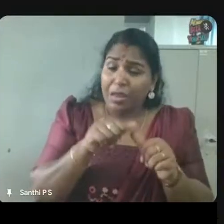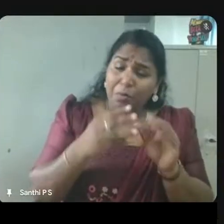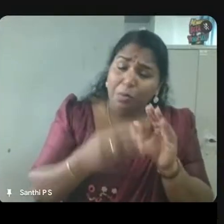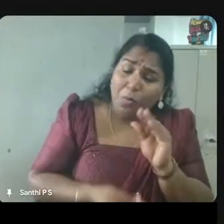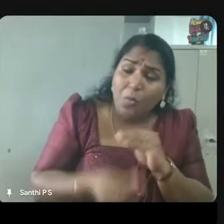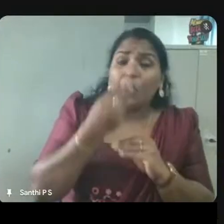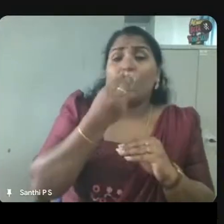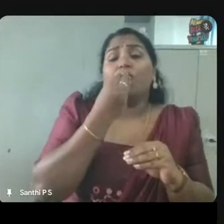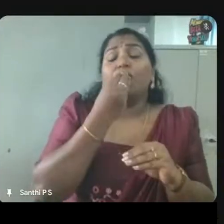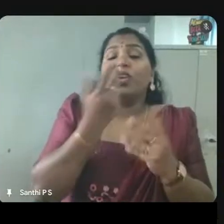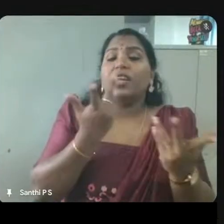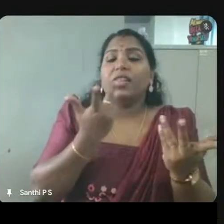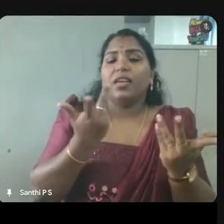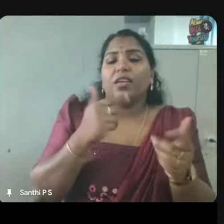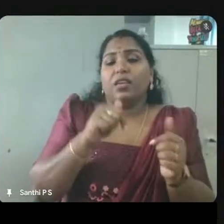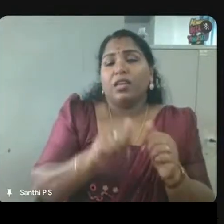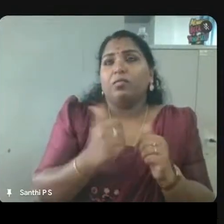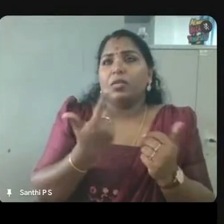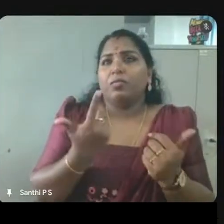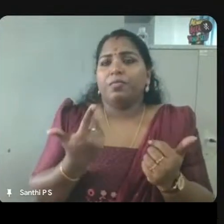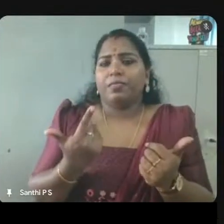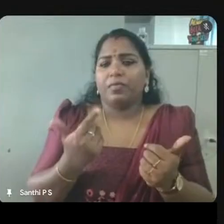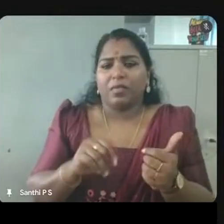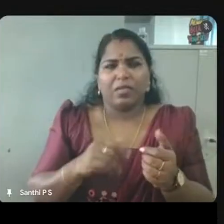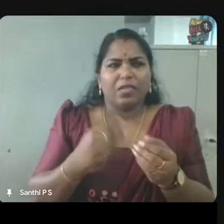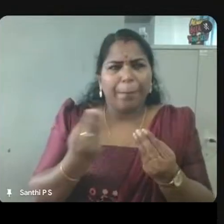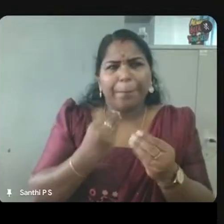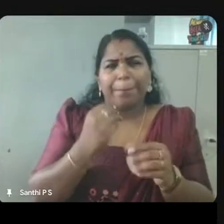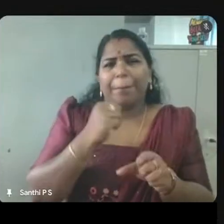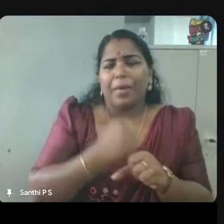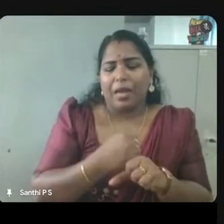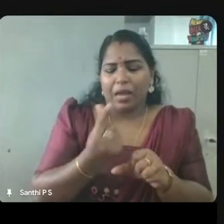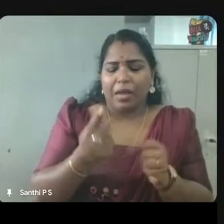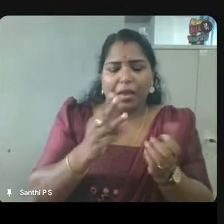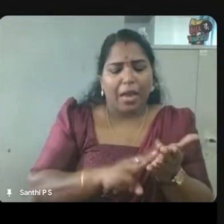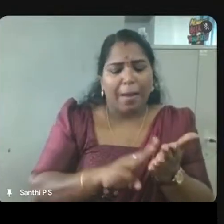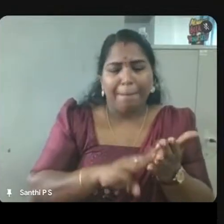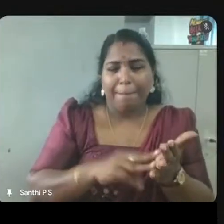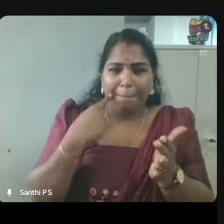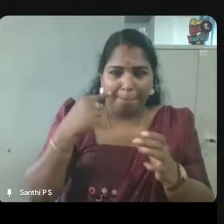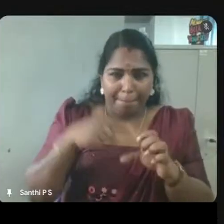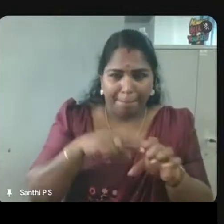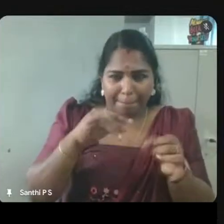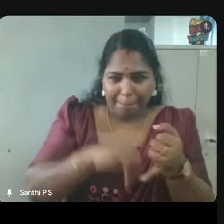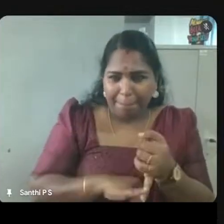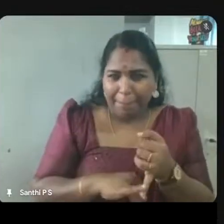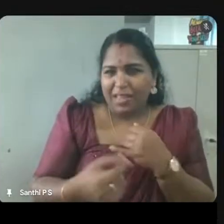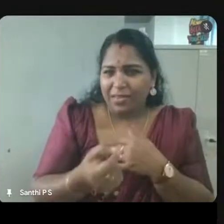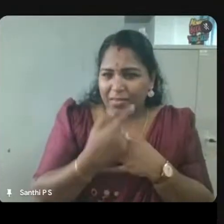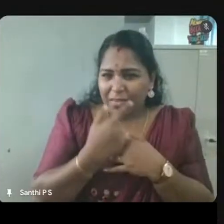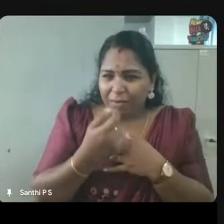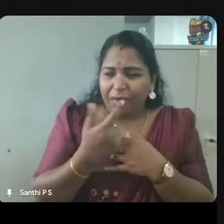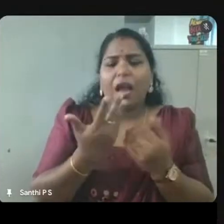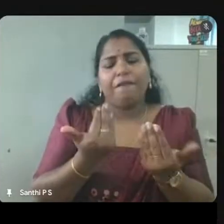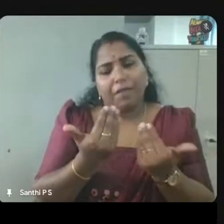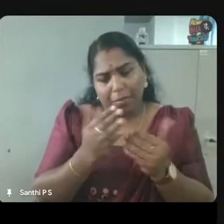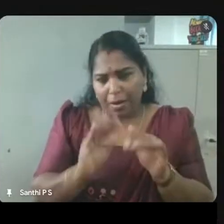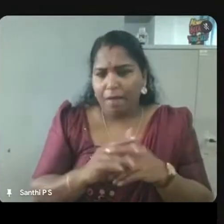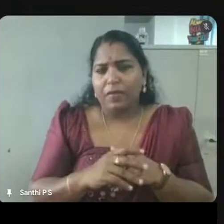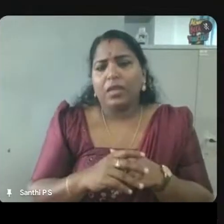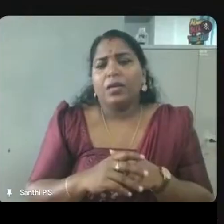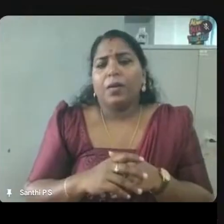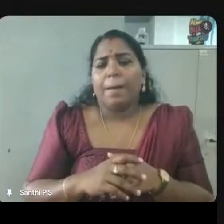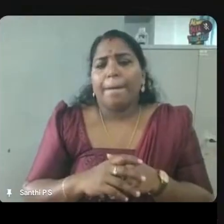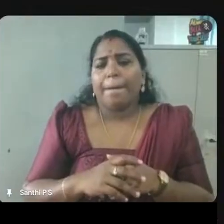ആർട്ടിഫിഷ്യലി നമുക്ക് ഗമ്മീസ് പോലെയൊക്കെ അവൈലബിൾ ആണ് കുട്ടികൾക്ക് കൊടുക്കാനായിട്ട്. ഈ വൈറ്റമിൻ A അതുപോലെ അതിന്റെ ഈ പ്രിക്കസേഴ്സ് ല്യൂട്ടീൻ, സിയാക്സാന്തീൻ